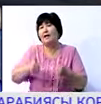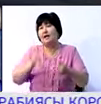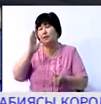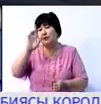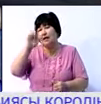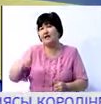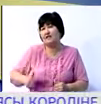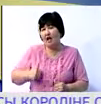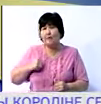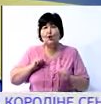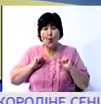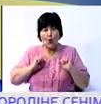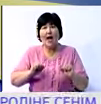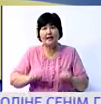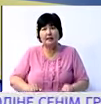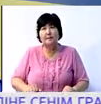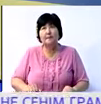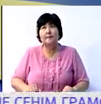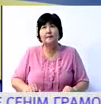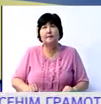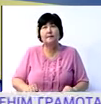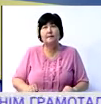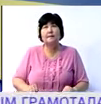ел намысын қорғайды.